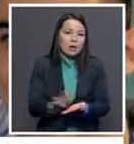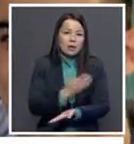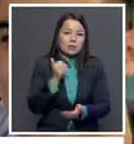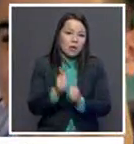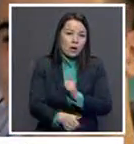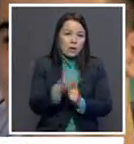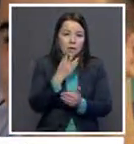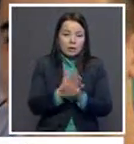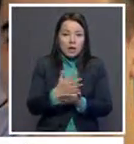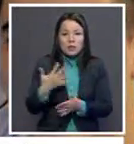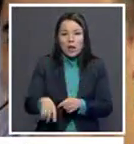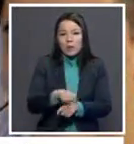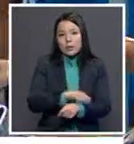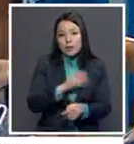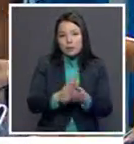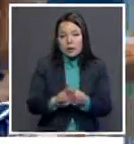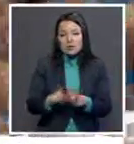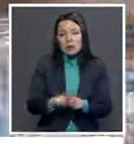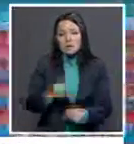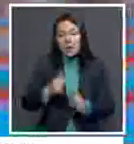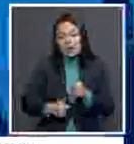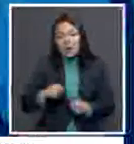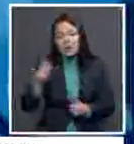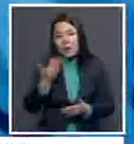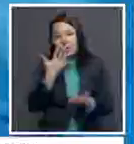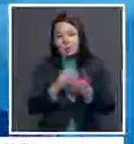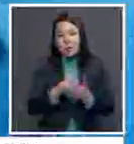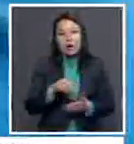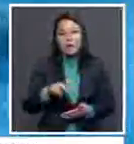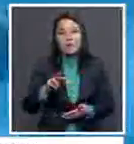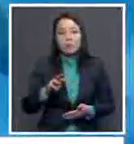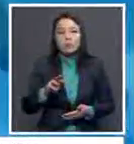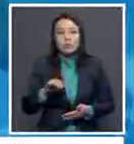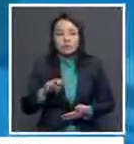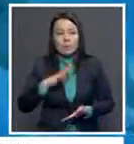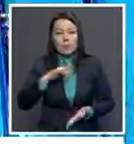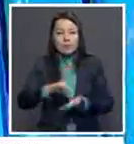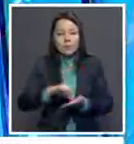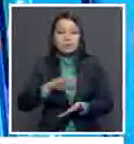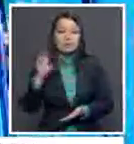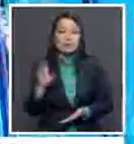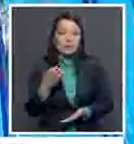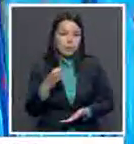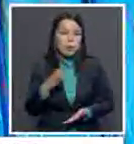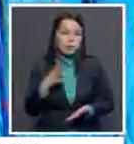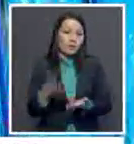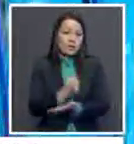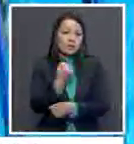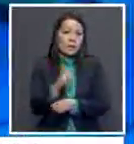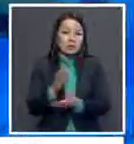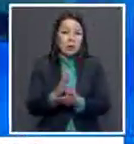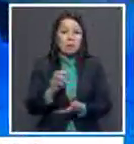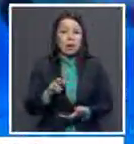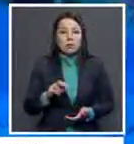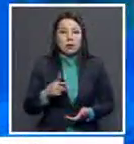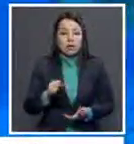50 метрге баттерфляй әдісімен жүзуге қатысқан отандасымыз Әділбек Мусин күміс жүлдегер атанды. Айта кетейік, Малага қаласында